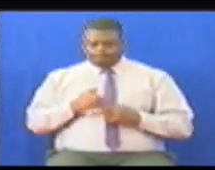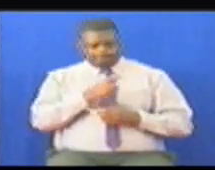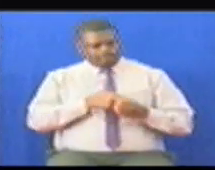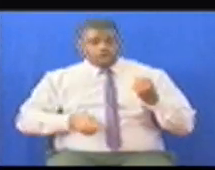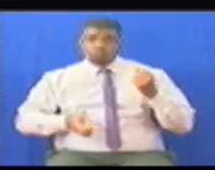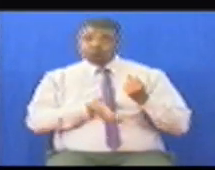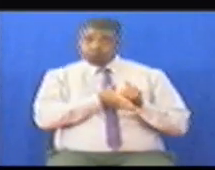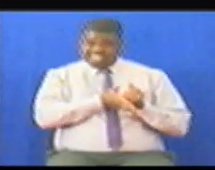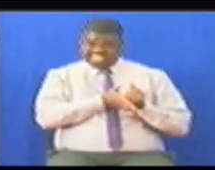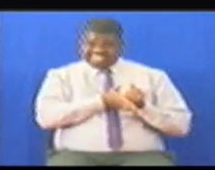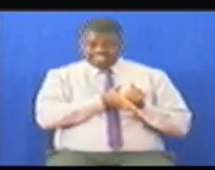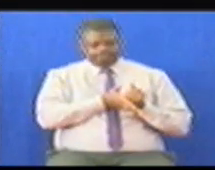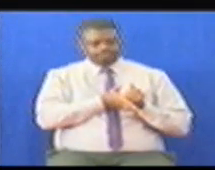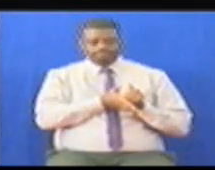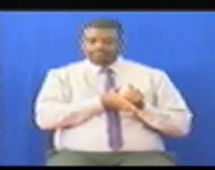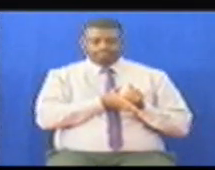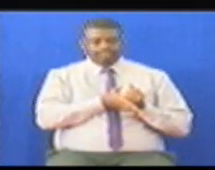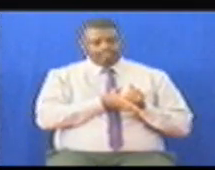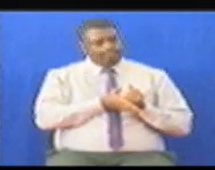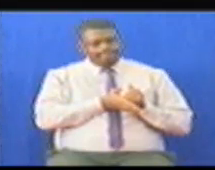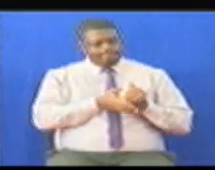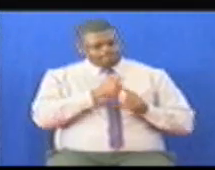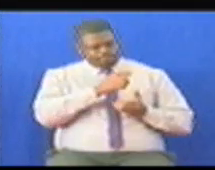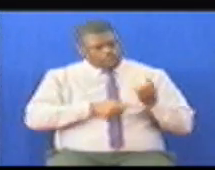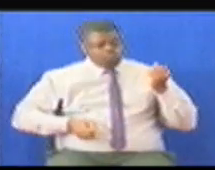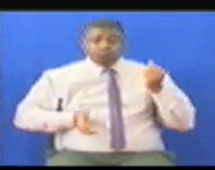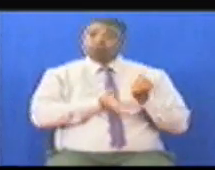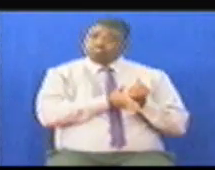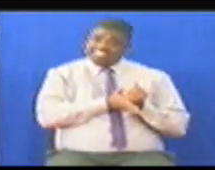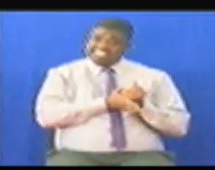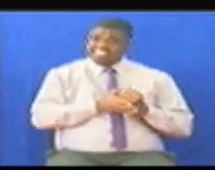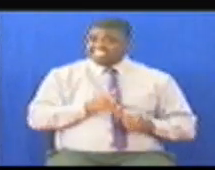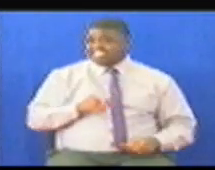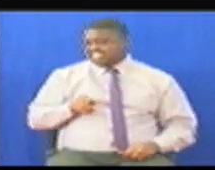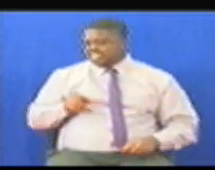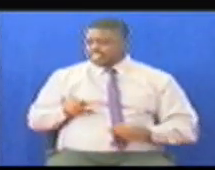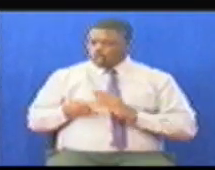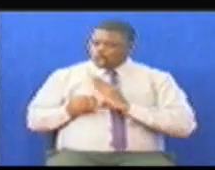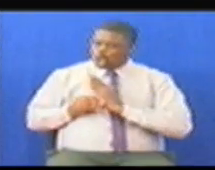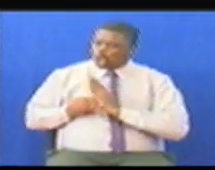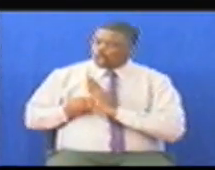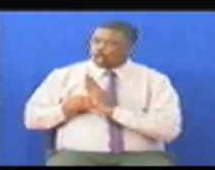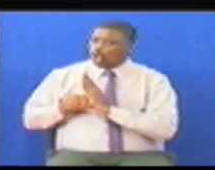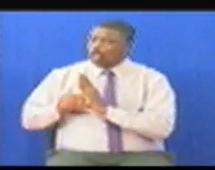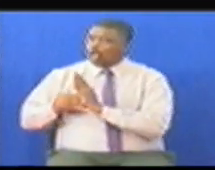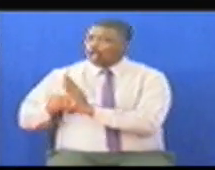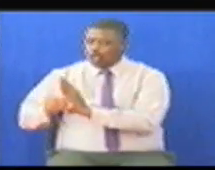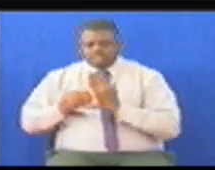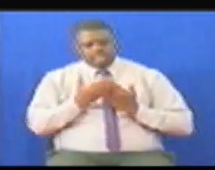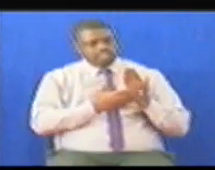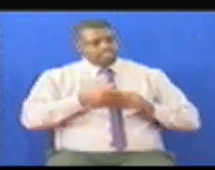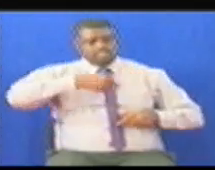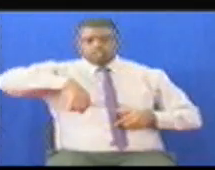John Joseph Pombe Magufuli, Rais wa Jamhuri ya Muungano wa Tanzania, kwa kuendelea kuiongoza nchi yetu kwa